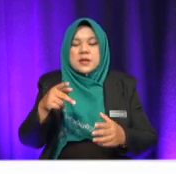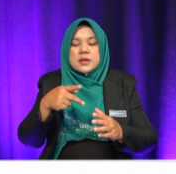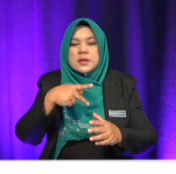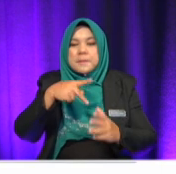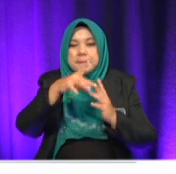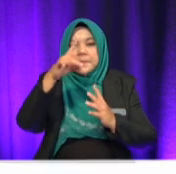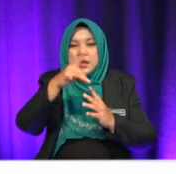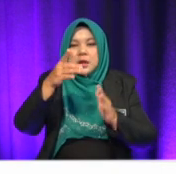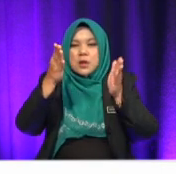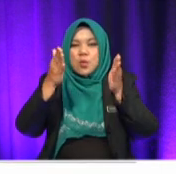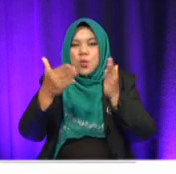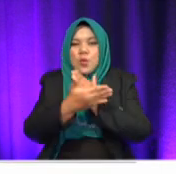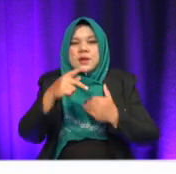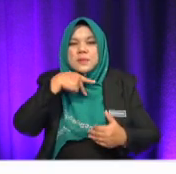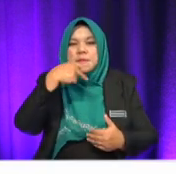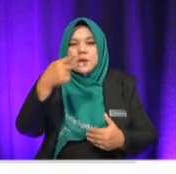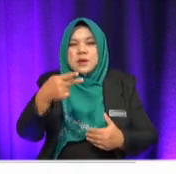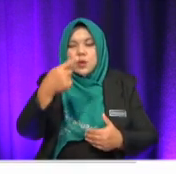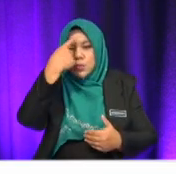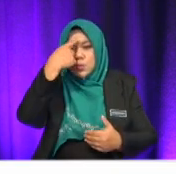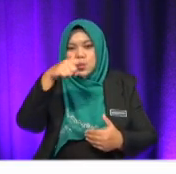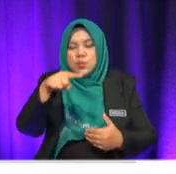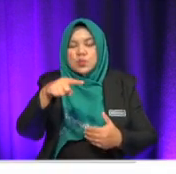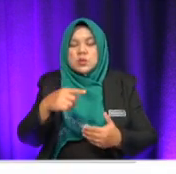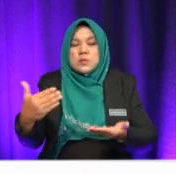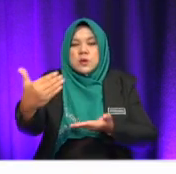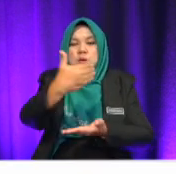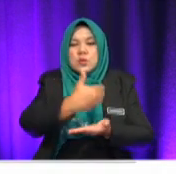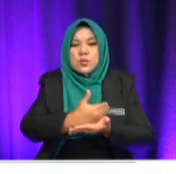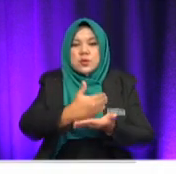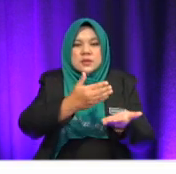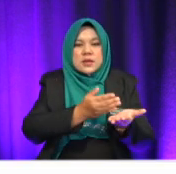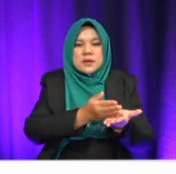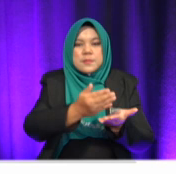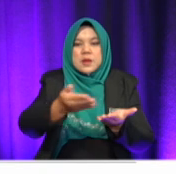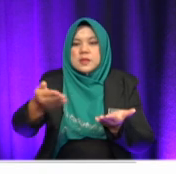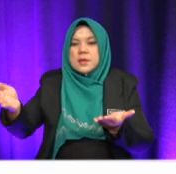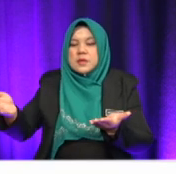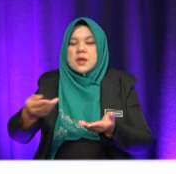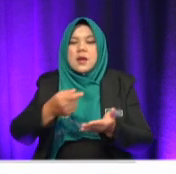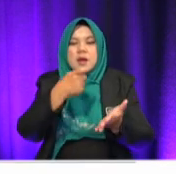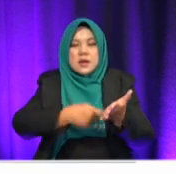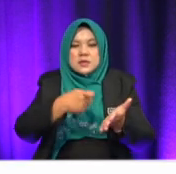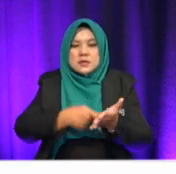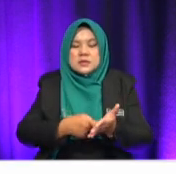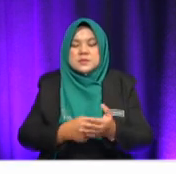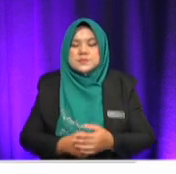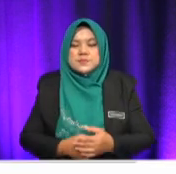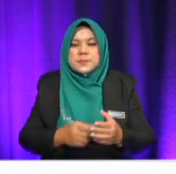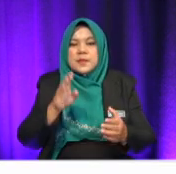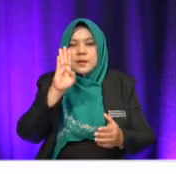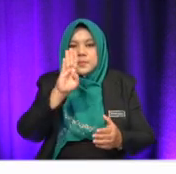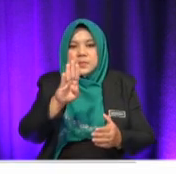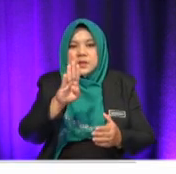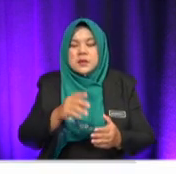untuk mengumpul dan menggantikan harta di ya peminta zakat yang mengharapkan